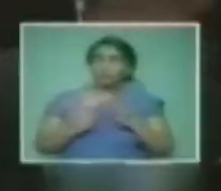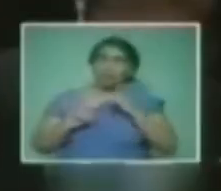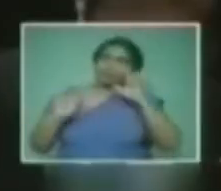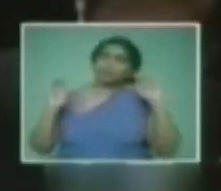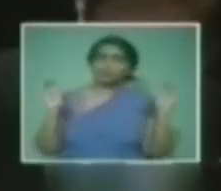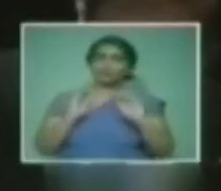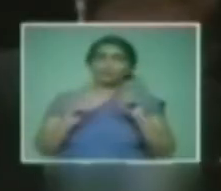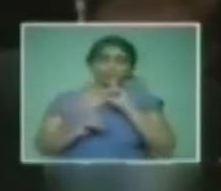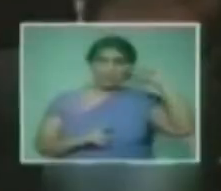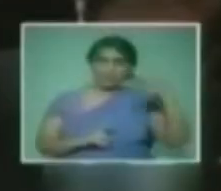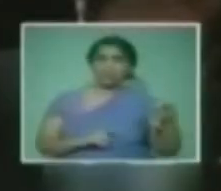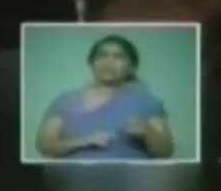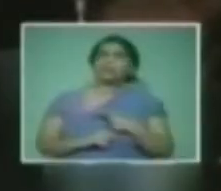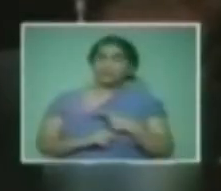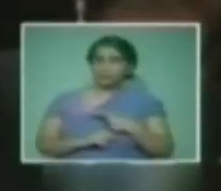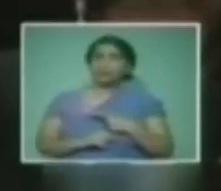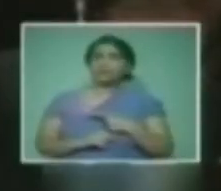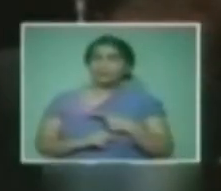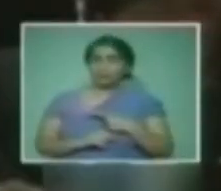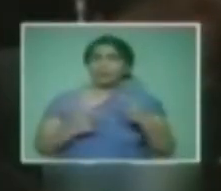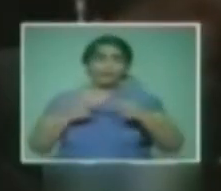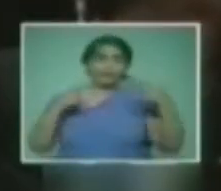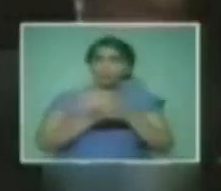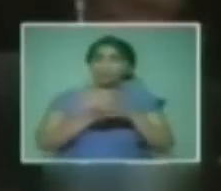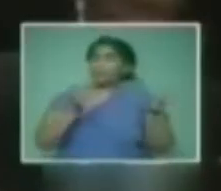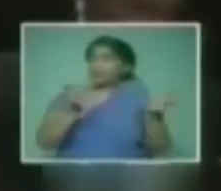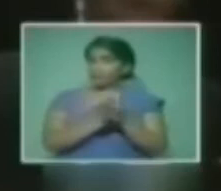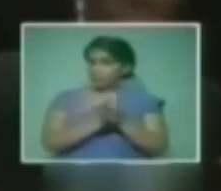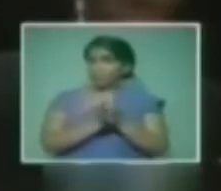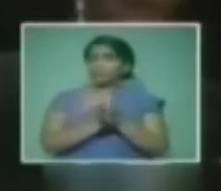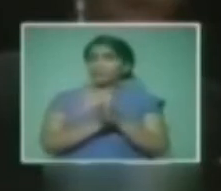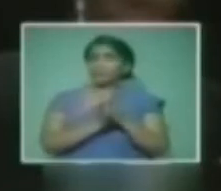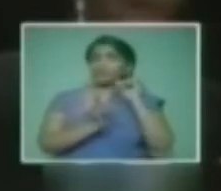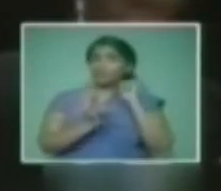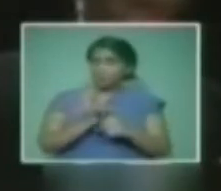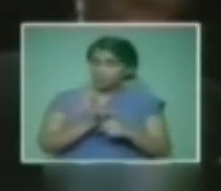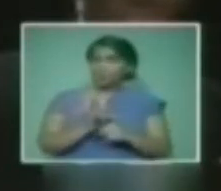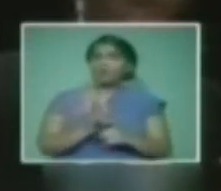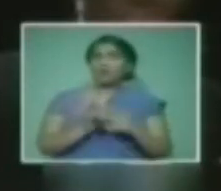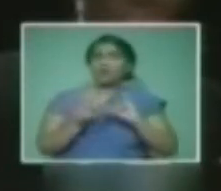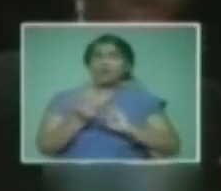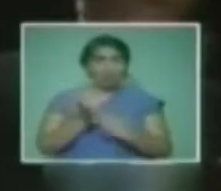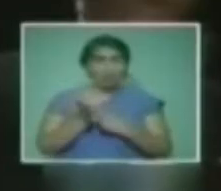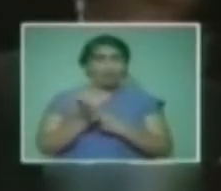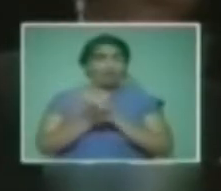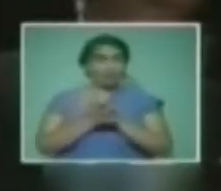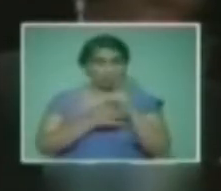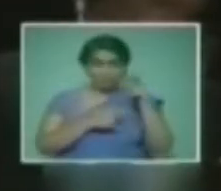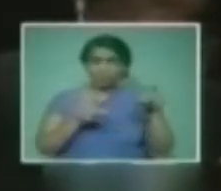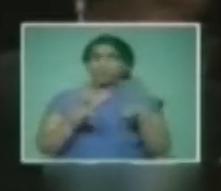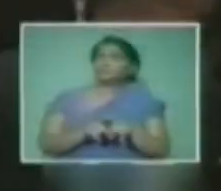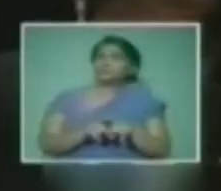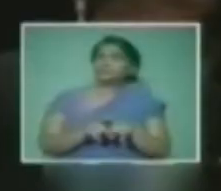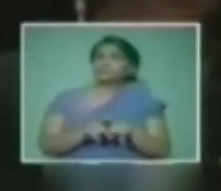அதனை உறுதிப்படுத்துவதாக அங்கு கூறப்பட்டது. அதே போல் ஏனைய கட்சித் தலைவர்களுடன் நான் பேச்சுவார்த்தை நடத்தினேன். அதில் சிறந்த பதில் கிடைத்தது. ஆனால் இப்போது